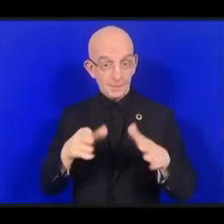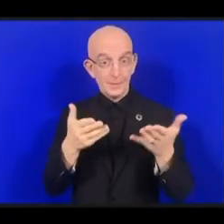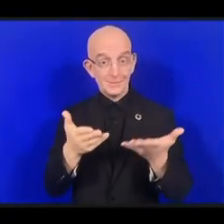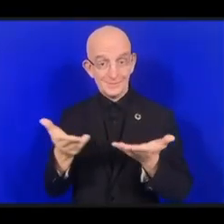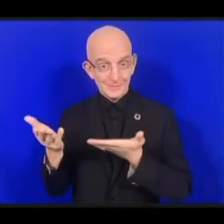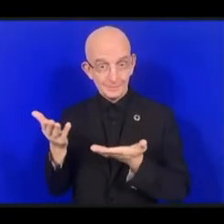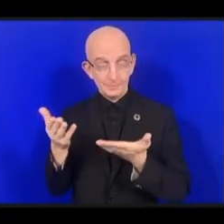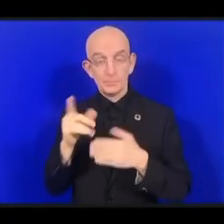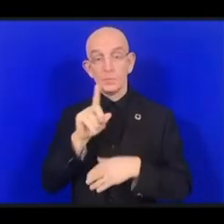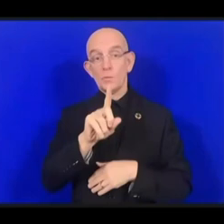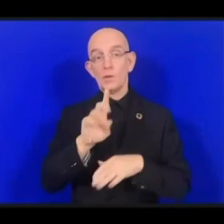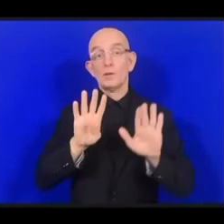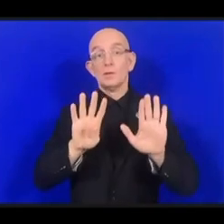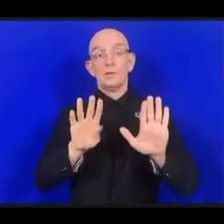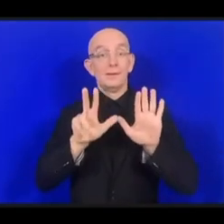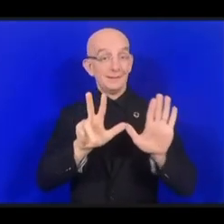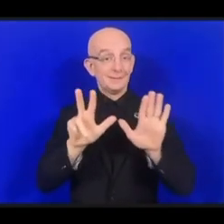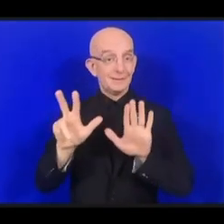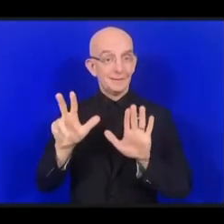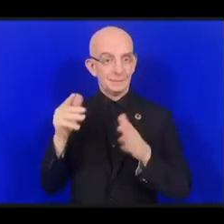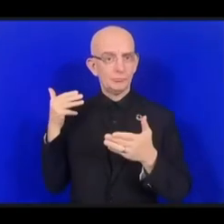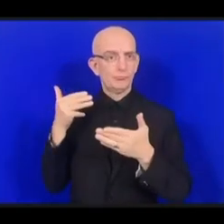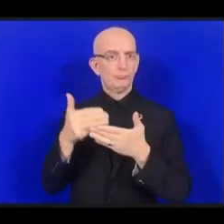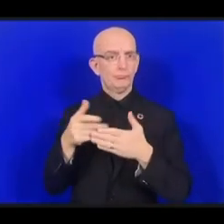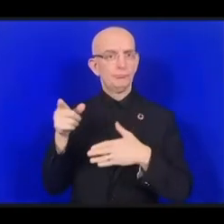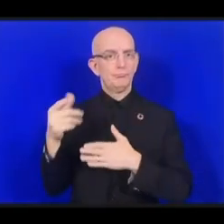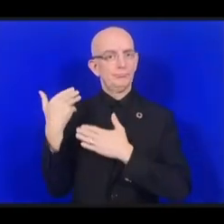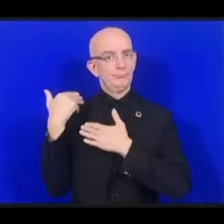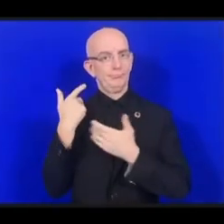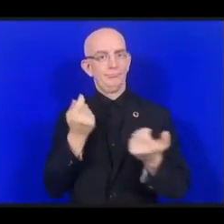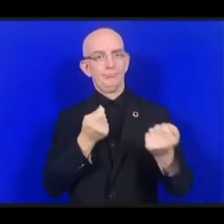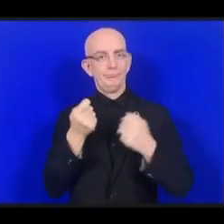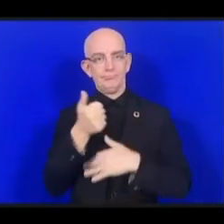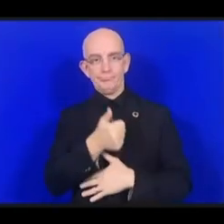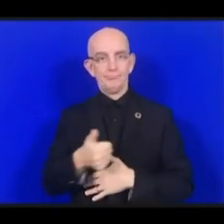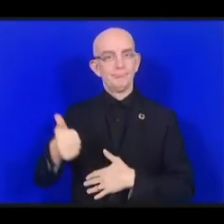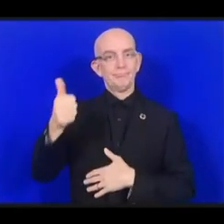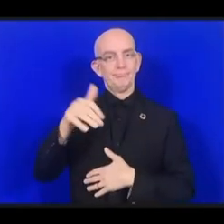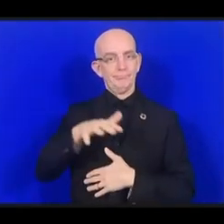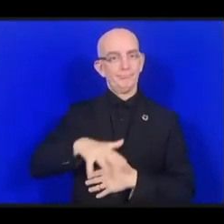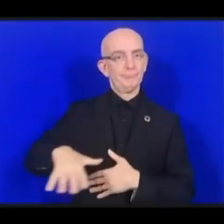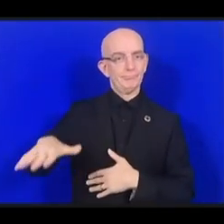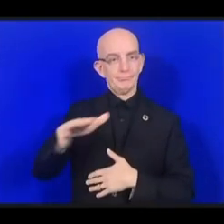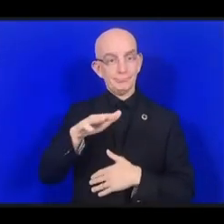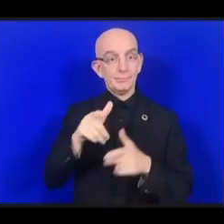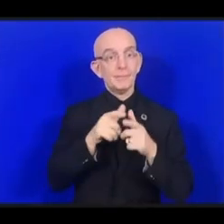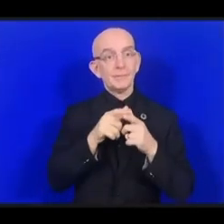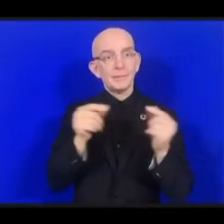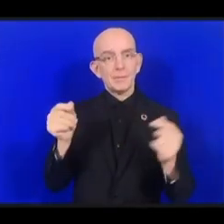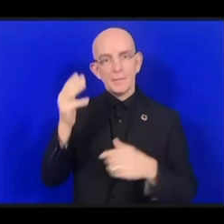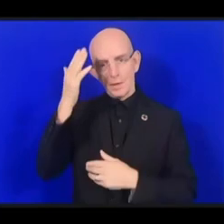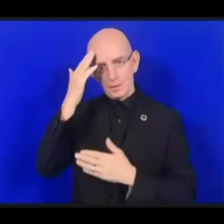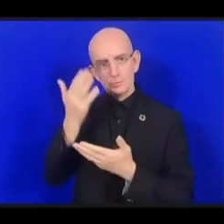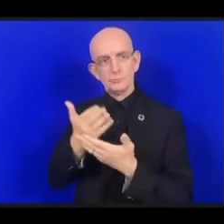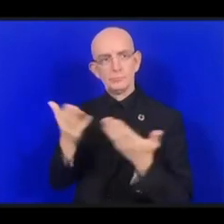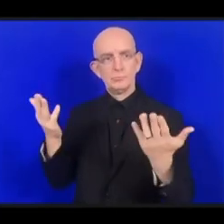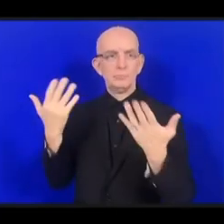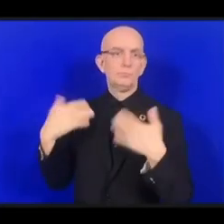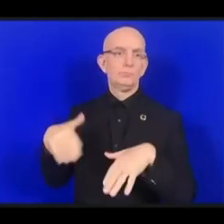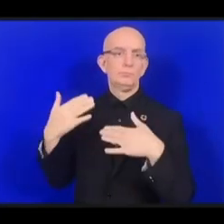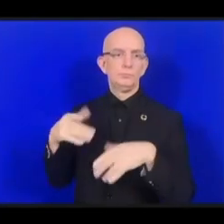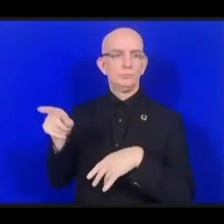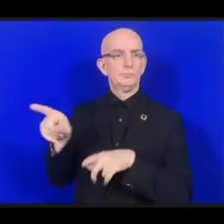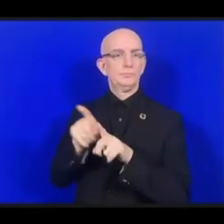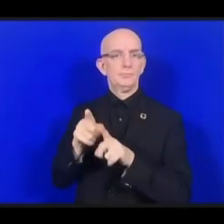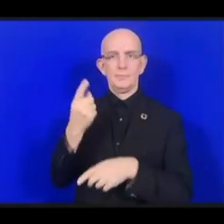毎年年末に公房で選ばれたその年を表す1文字の漢字を清の舞台で記号されており